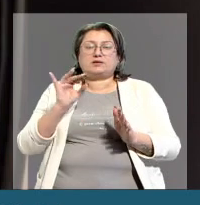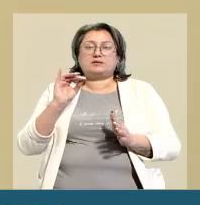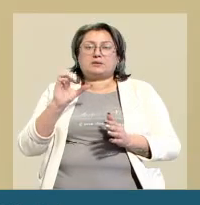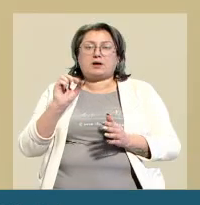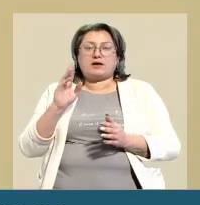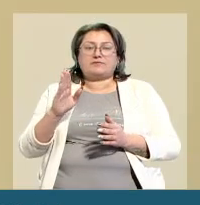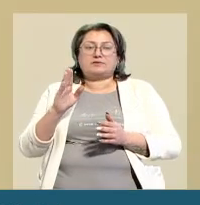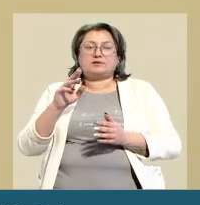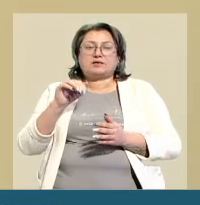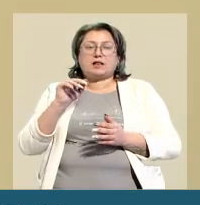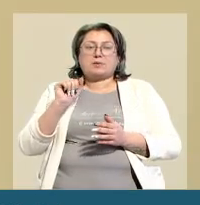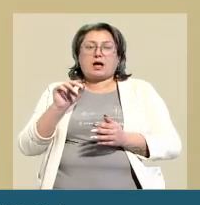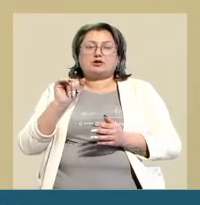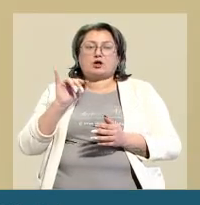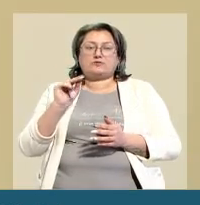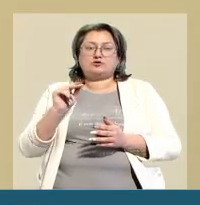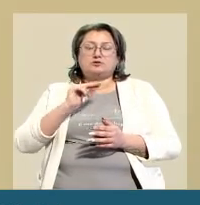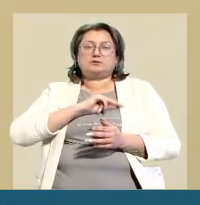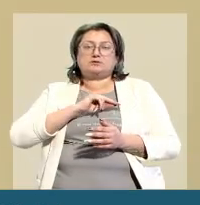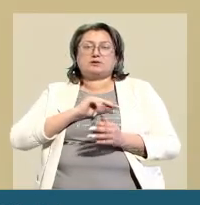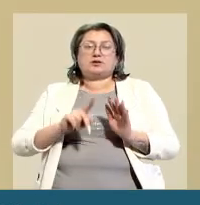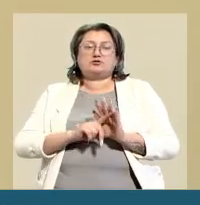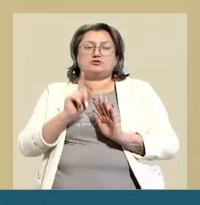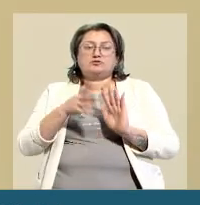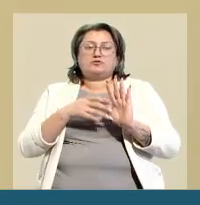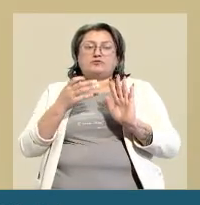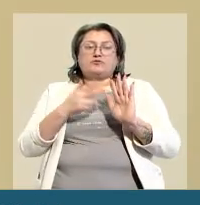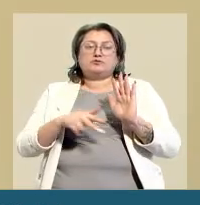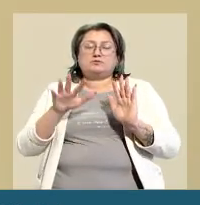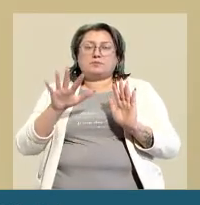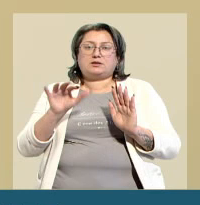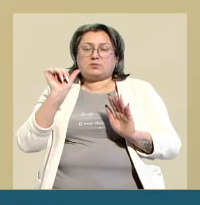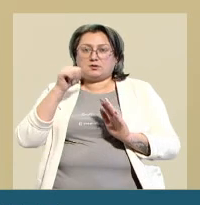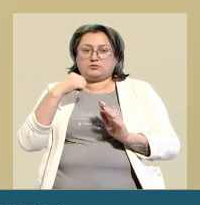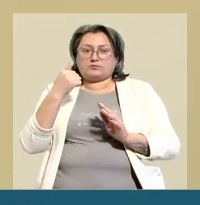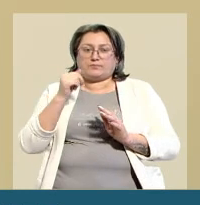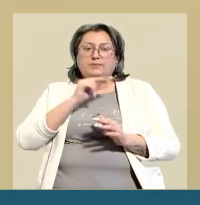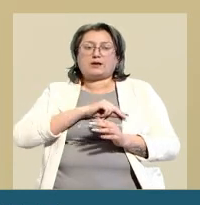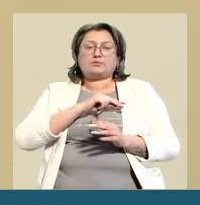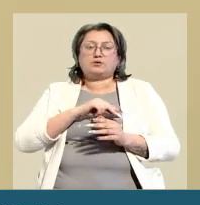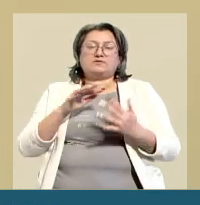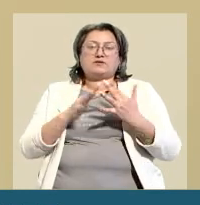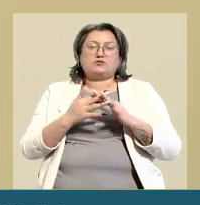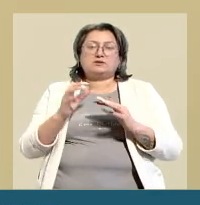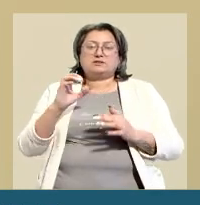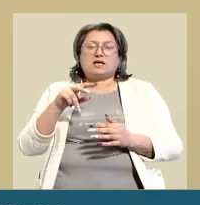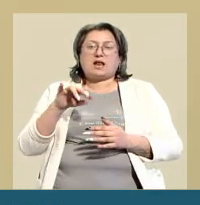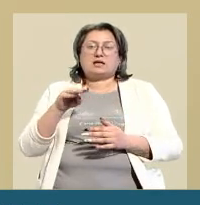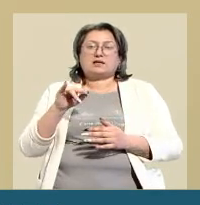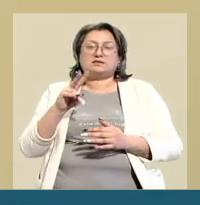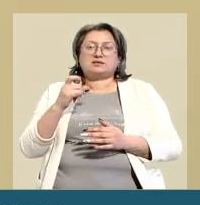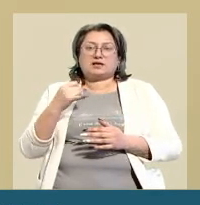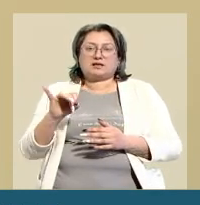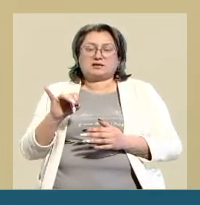сайланды. Еңбек жолын 1985 жылы Целиноград облысында Селетин ауданы Селетинский совхозының қызметкері болып